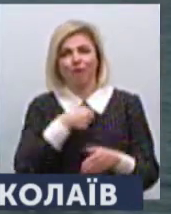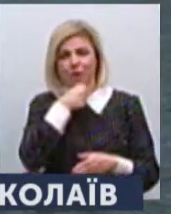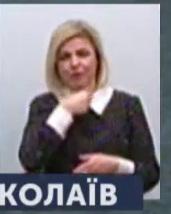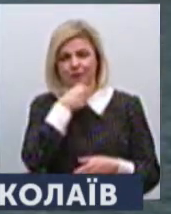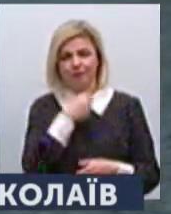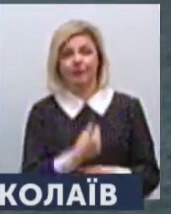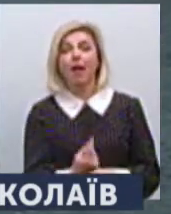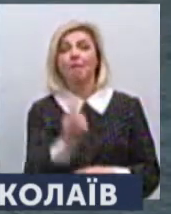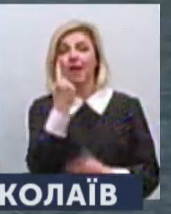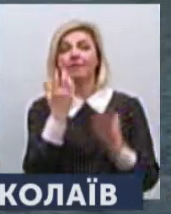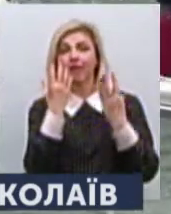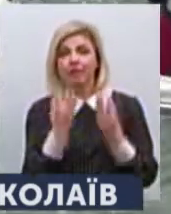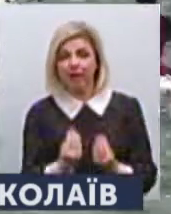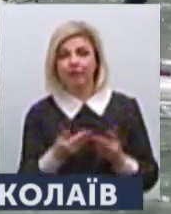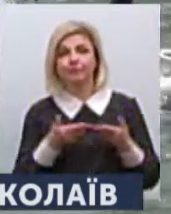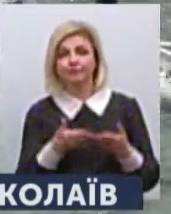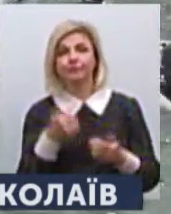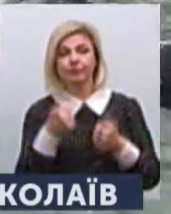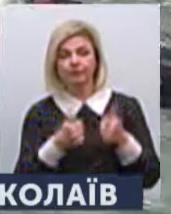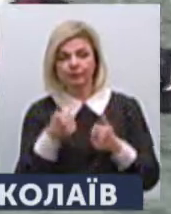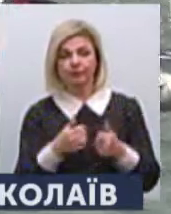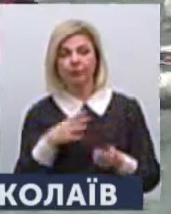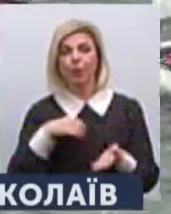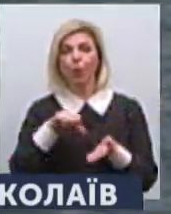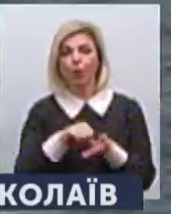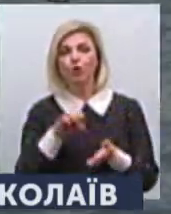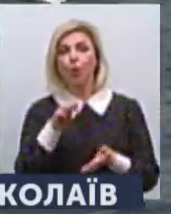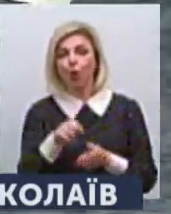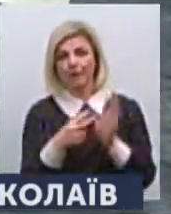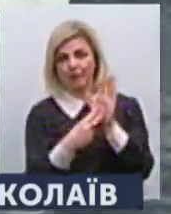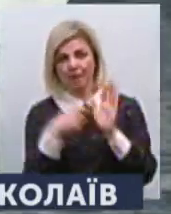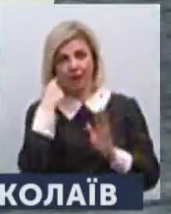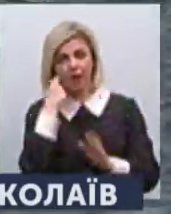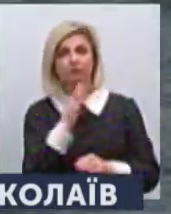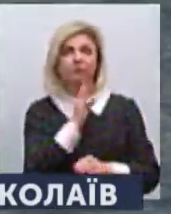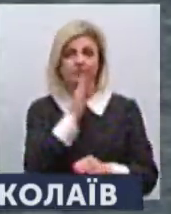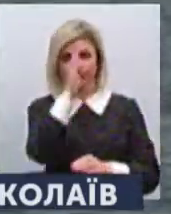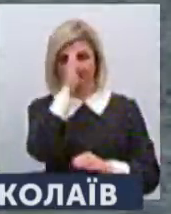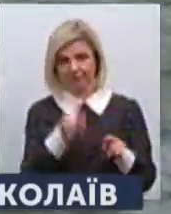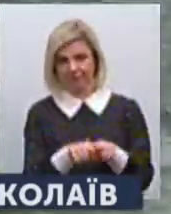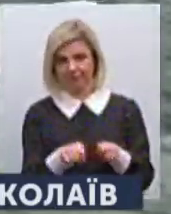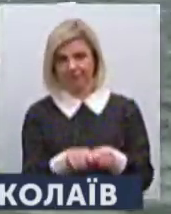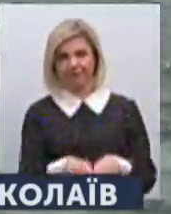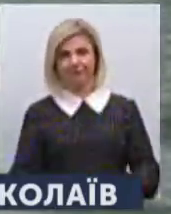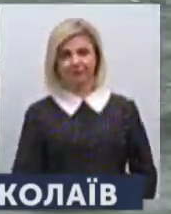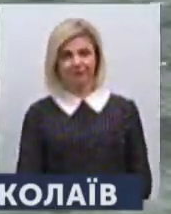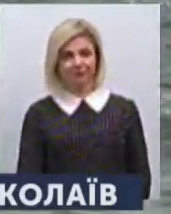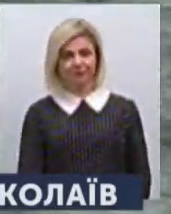Перший день триденної регати приборкували вітер учасники віком від 7 років, як дівчата, так і хлопці.